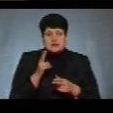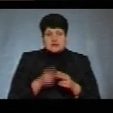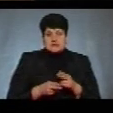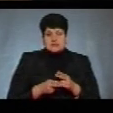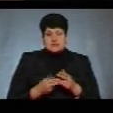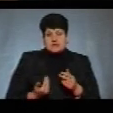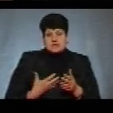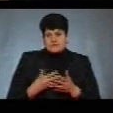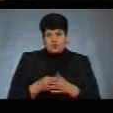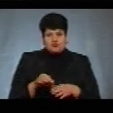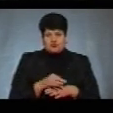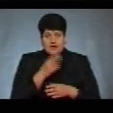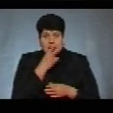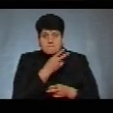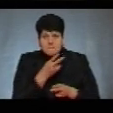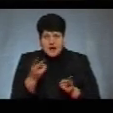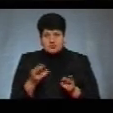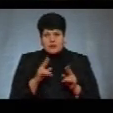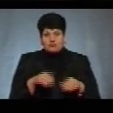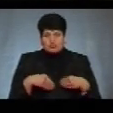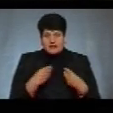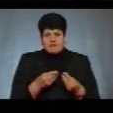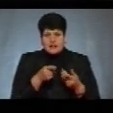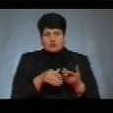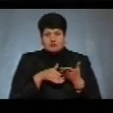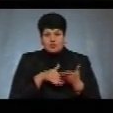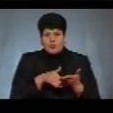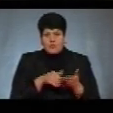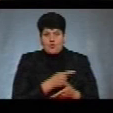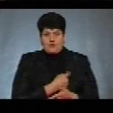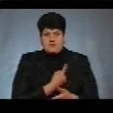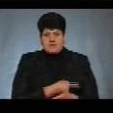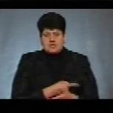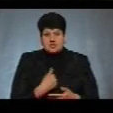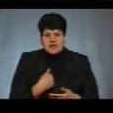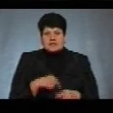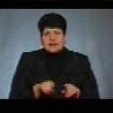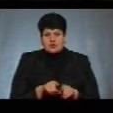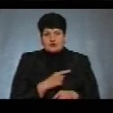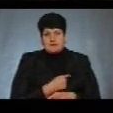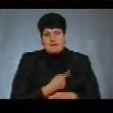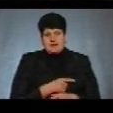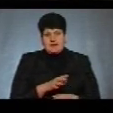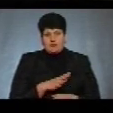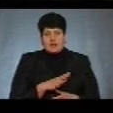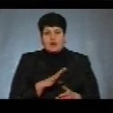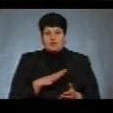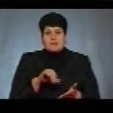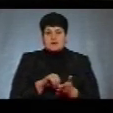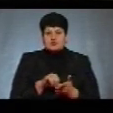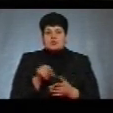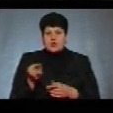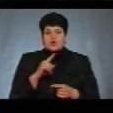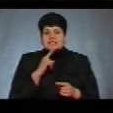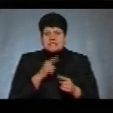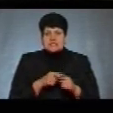свого чоловіка, і я бачила, як надавалася йому допомога медична, я сама медиком. Крім цього, була присутня його